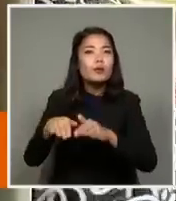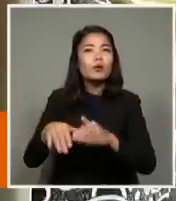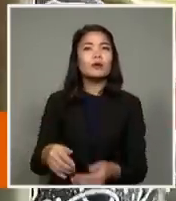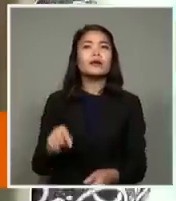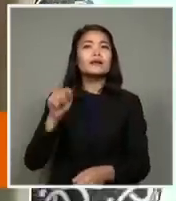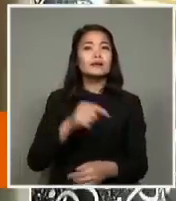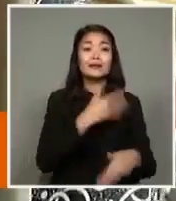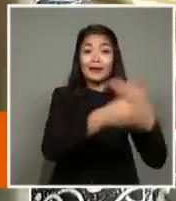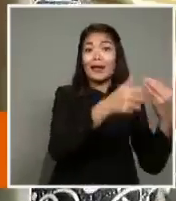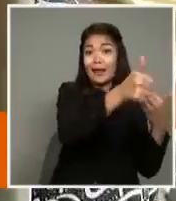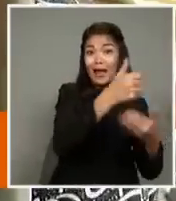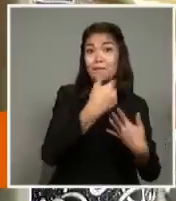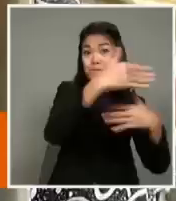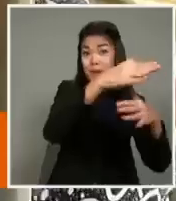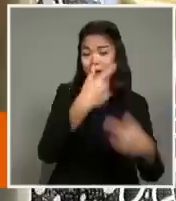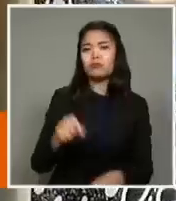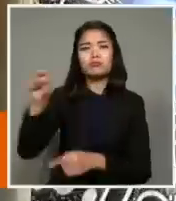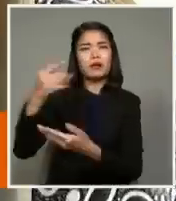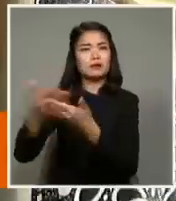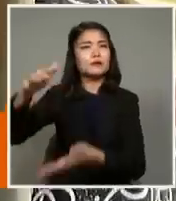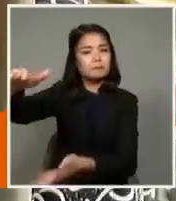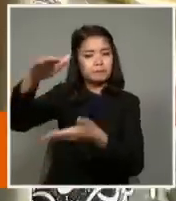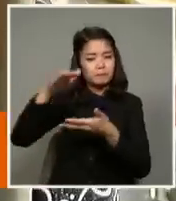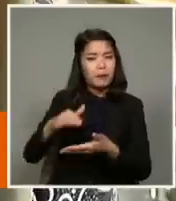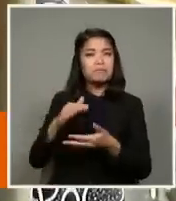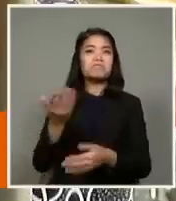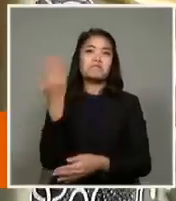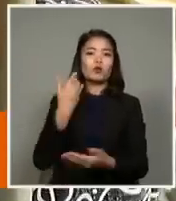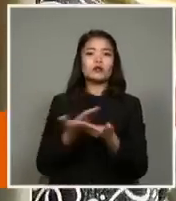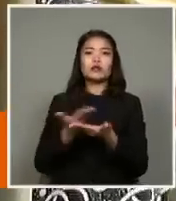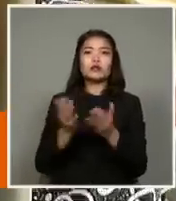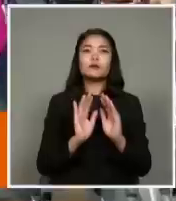ายได้แล้วก็เข้าไปซื้อมาเพิ่มอย่างเงี้ยค่ะจะไม่สต็อกของจะไม่ตุนเหมือนเมื่อก่อนแล้วค่ะ